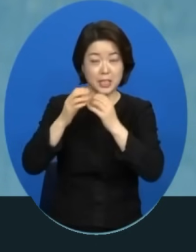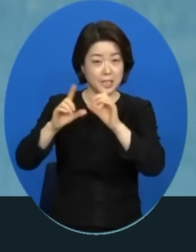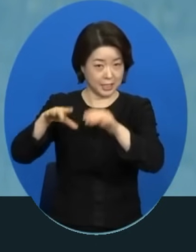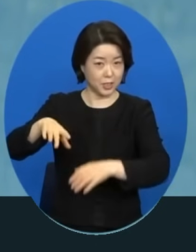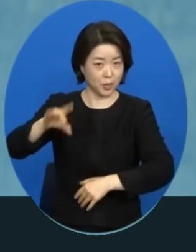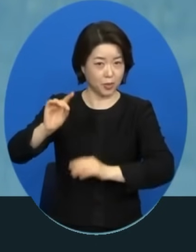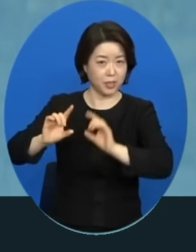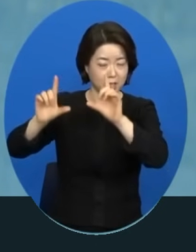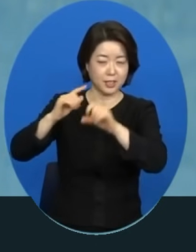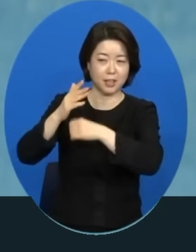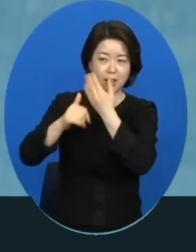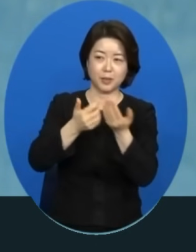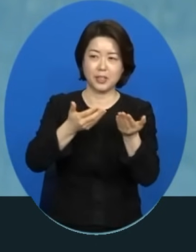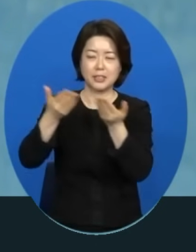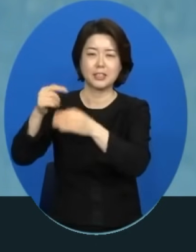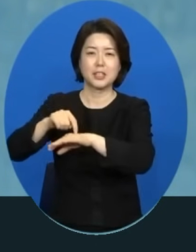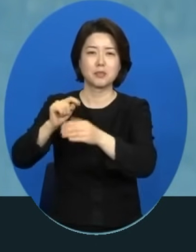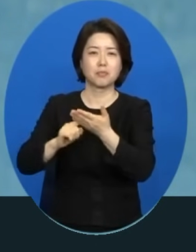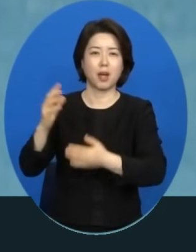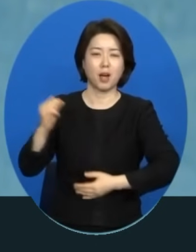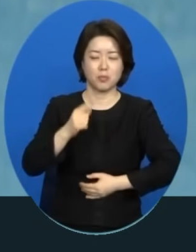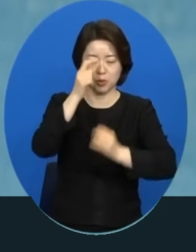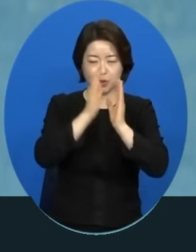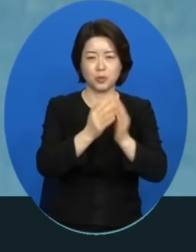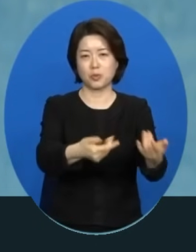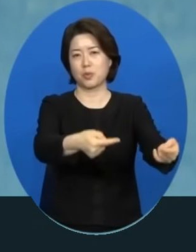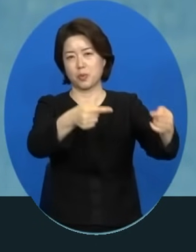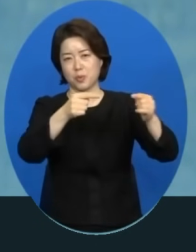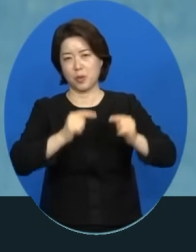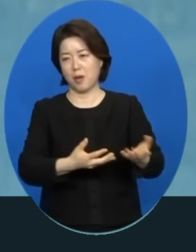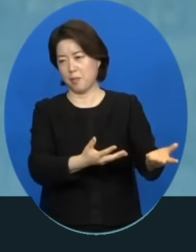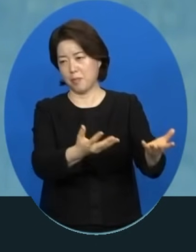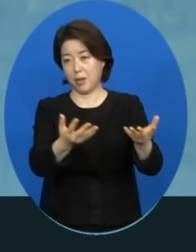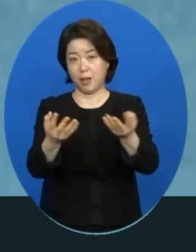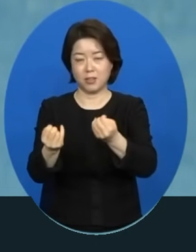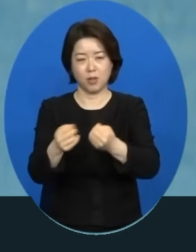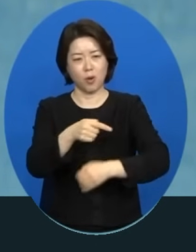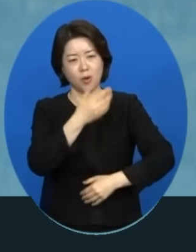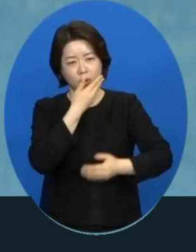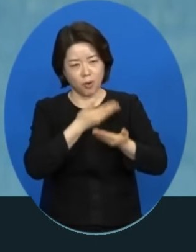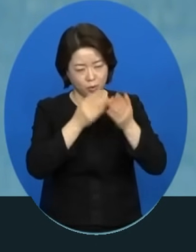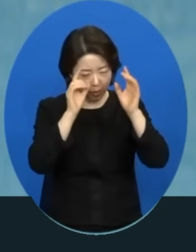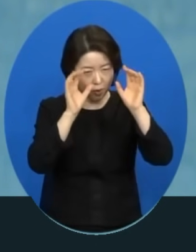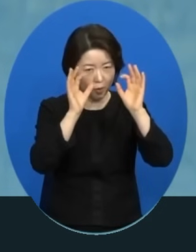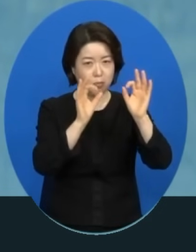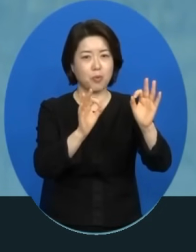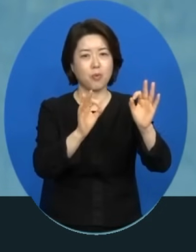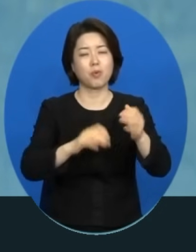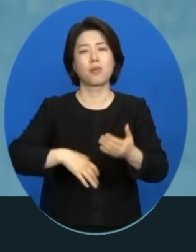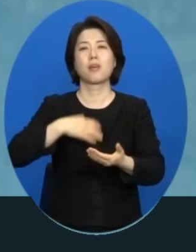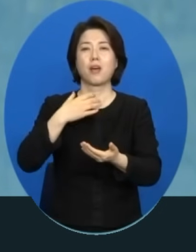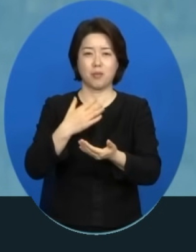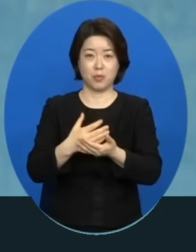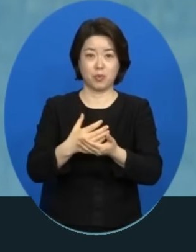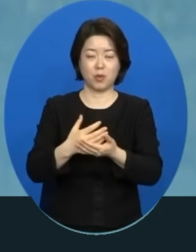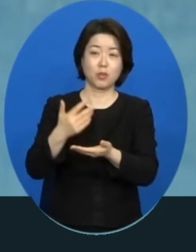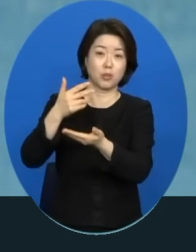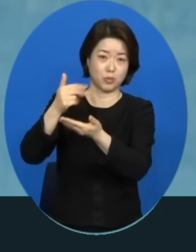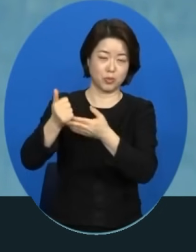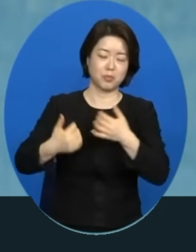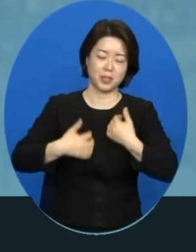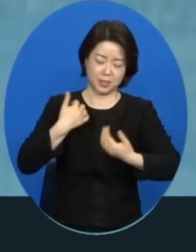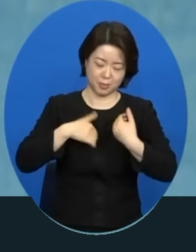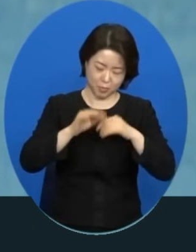첫날을 하나님께 드리려는 마음으로 아마 오신 것 같습니다. 너무나 귀한 모습에 참 감동이 되었고 우리 주님이 얼마나 또한 기뻐하셨을까